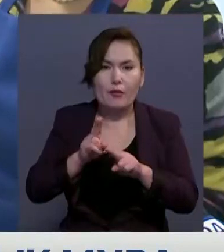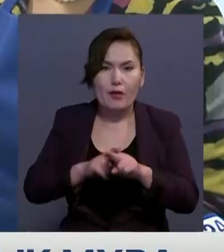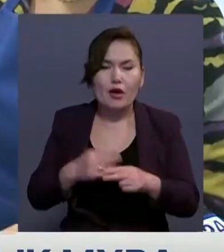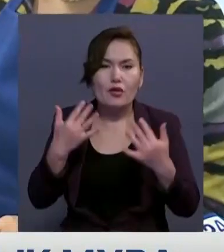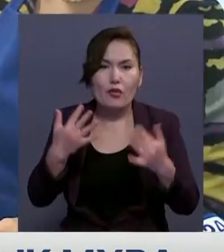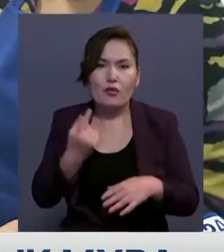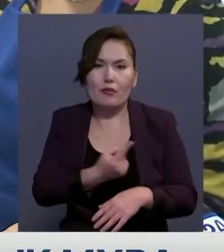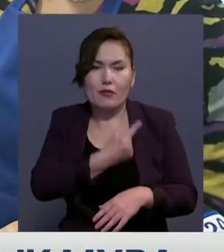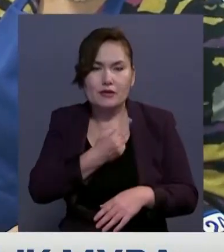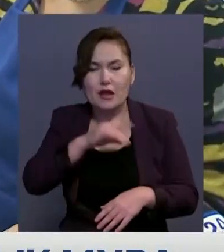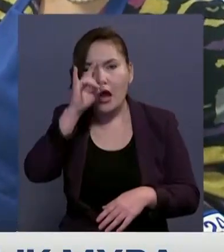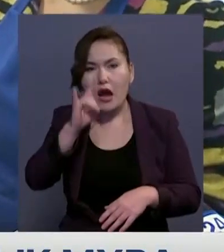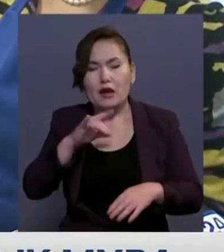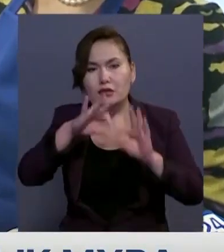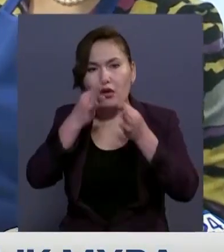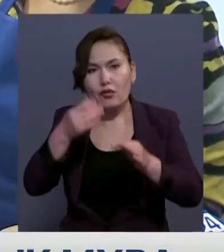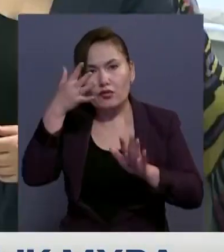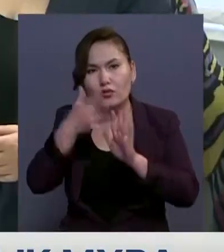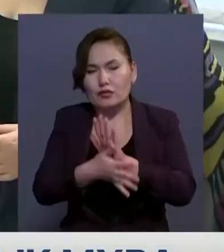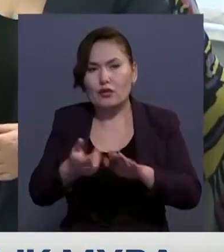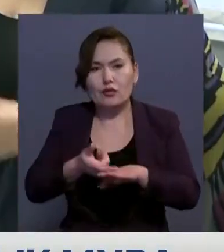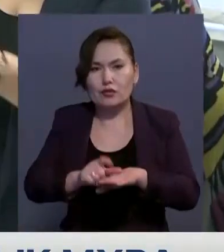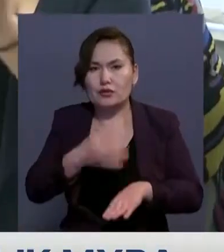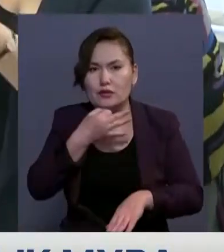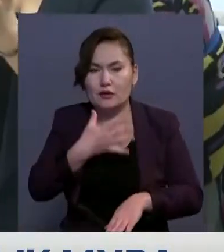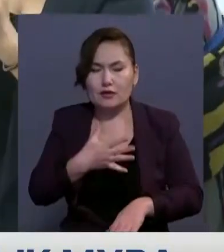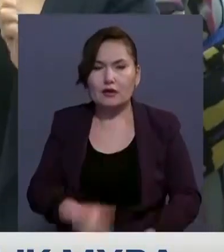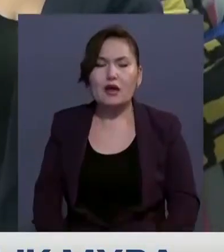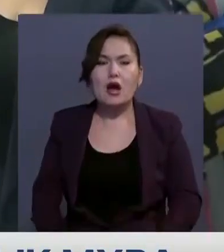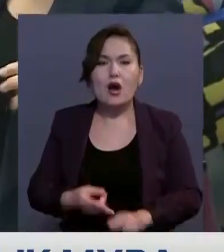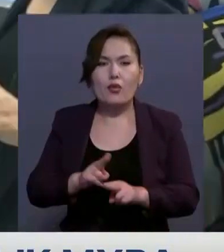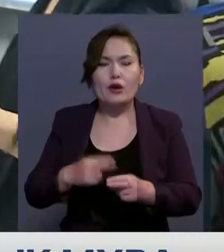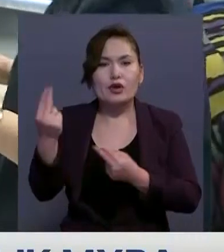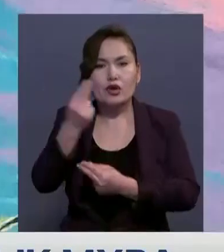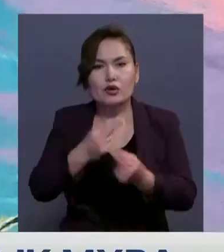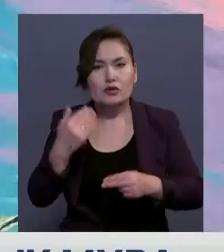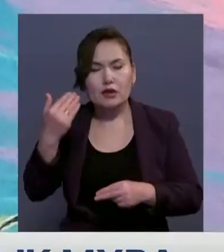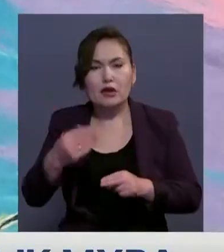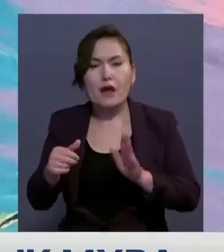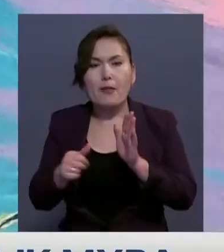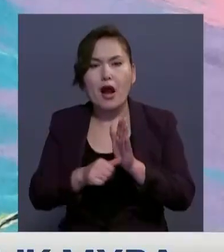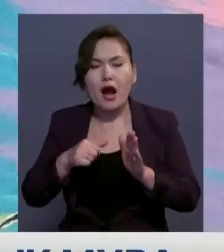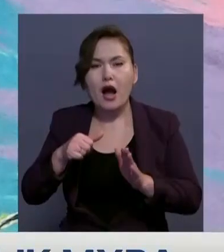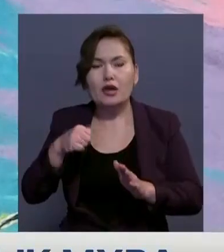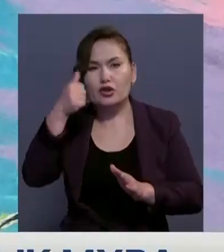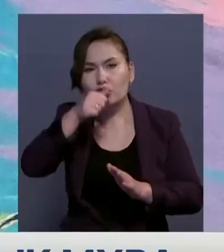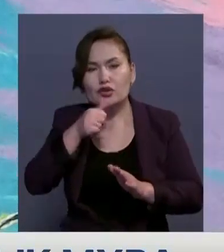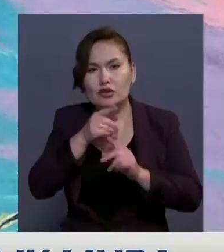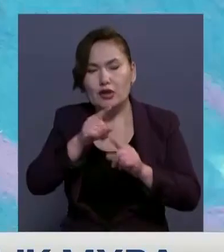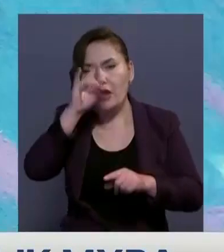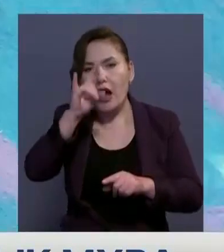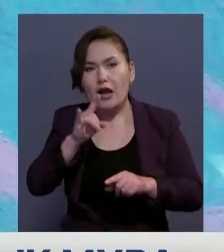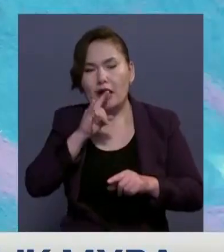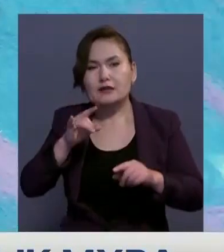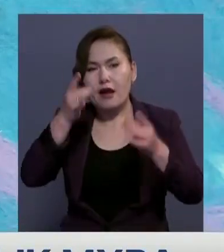бейімделіп алады екен. Қазақ өнері бізді әбден баурап алды. Евгения негізінен суретші, бірақ соңғы 6 жылда аңсары қазақ мәдениетіне